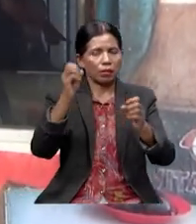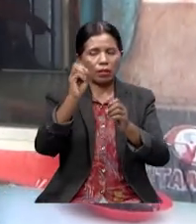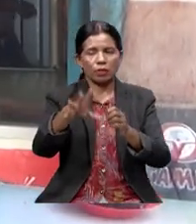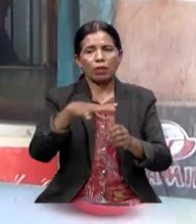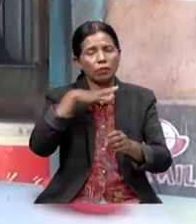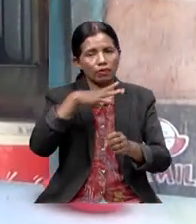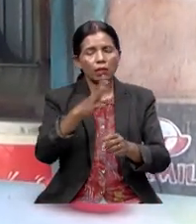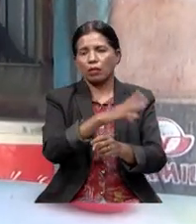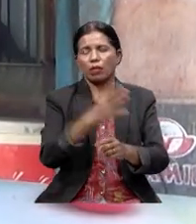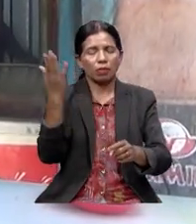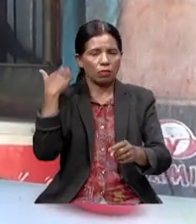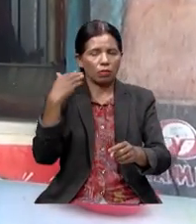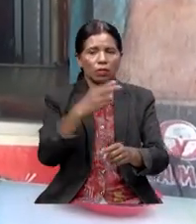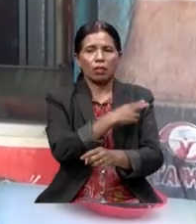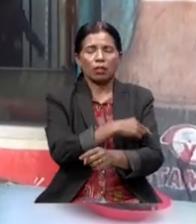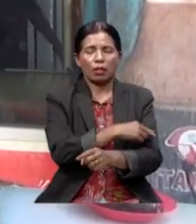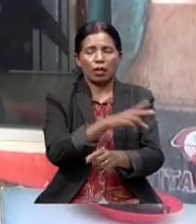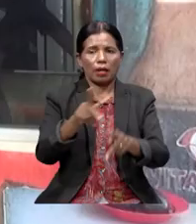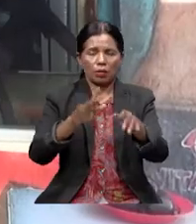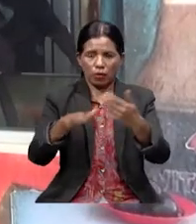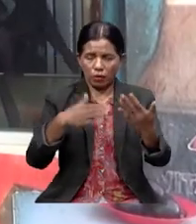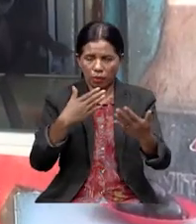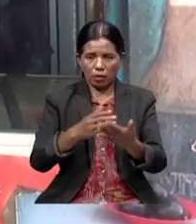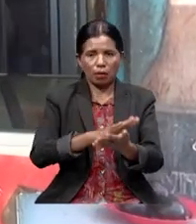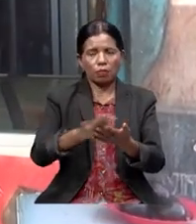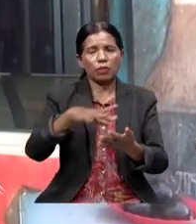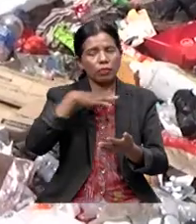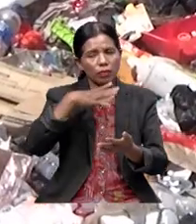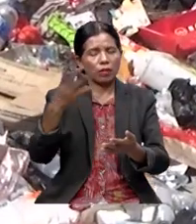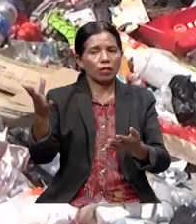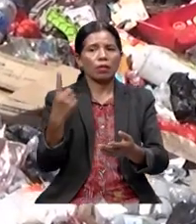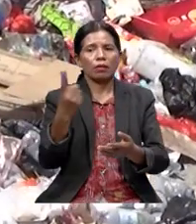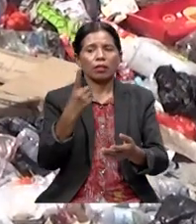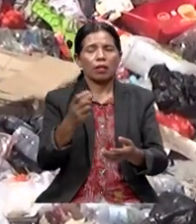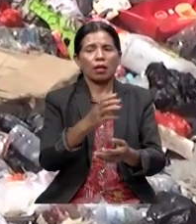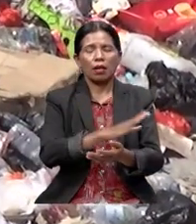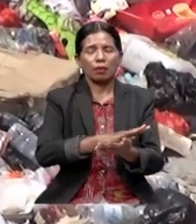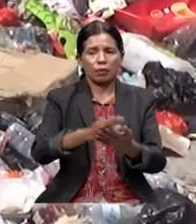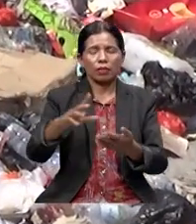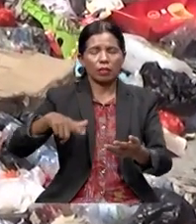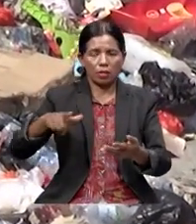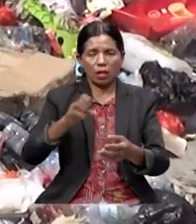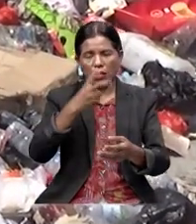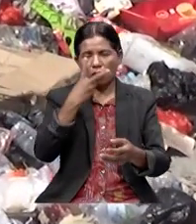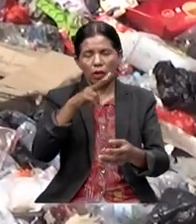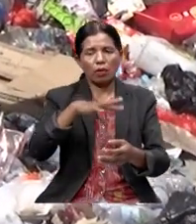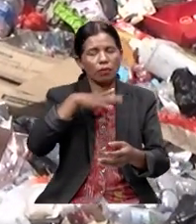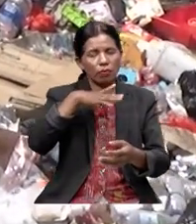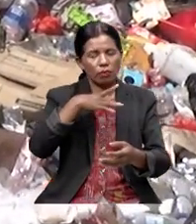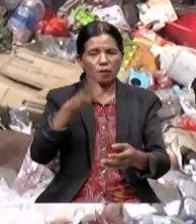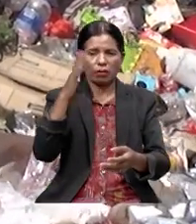foer mabe durante ne pessoal saneamento sira nebe hamos lisu iha area refere sempre hamos tarde ho di halo lisu balung dodok no